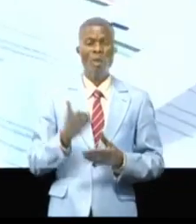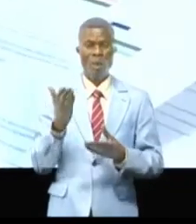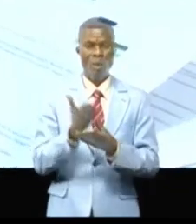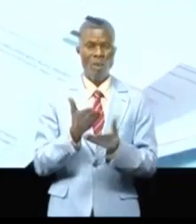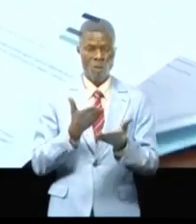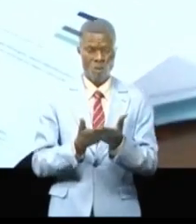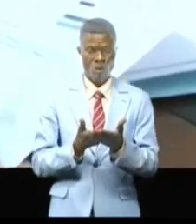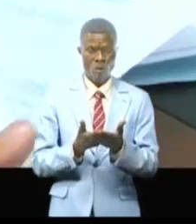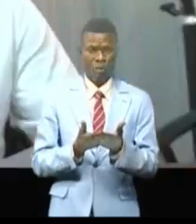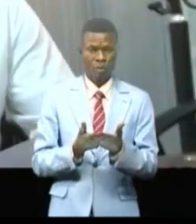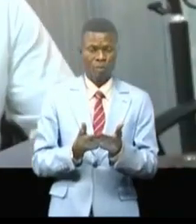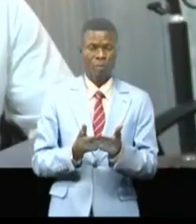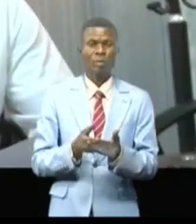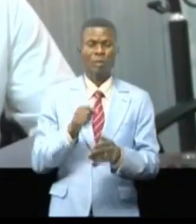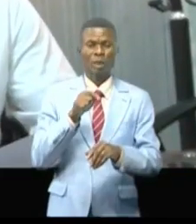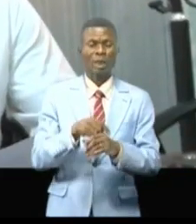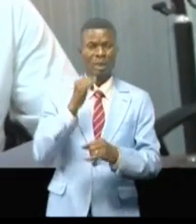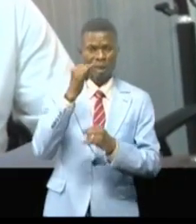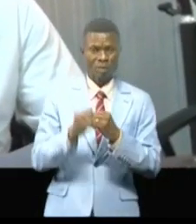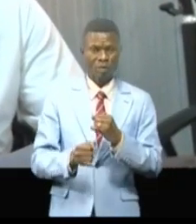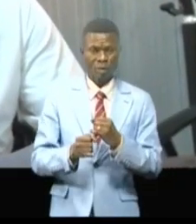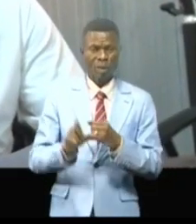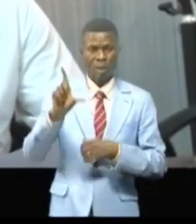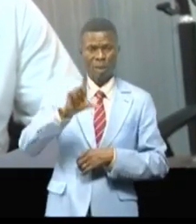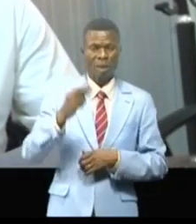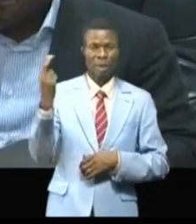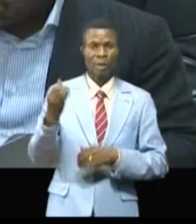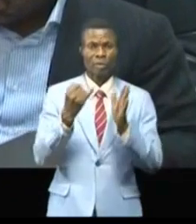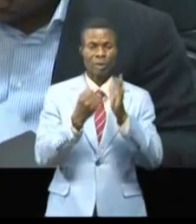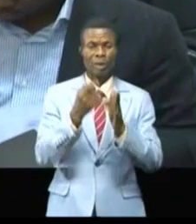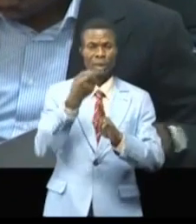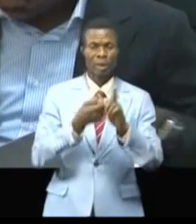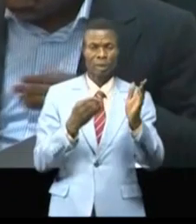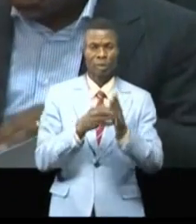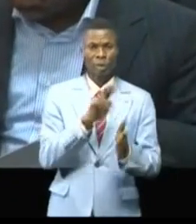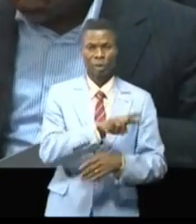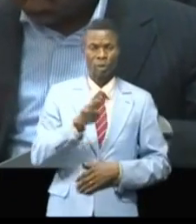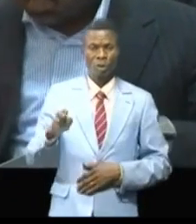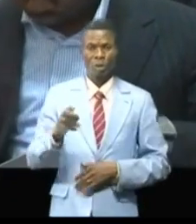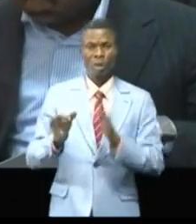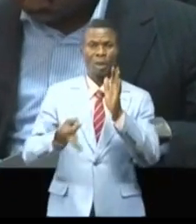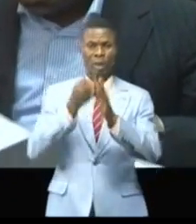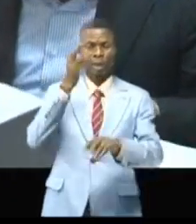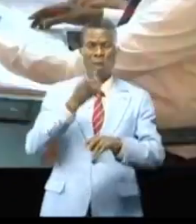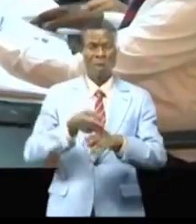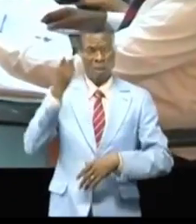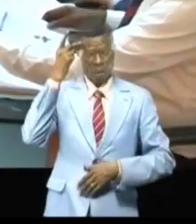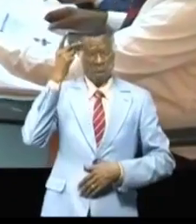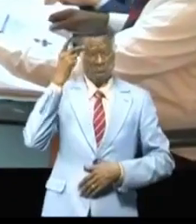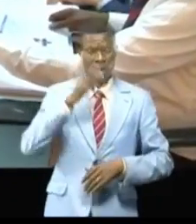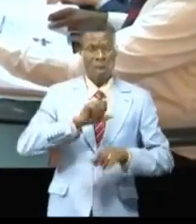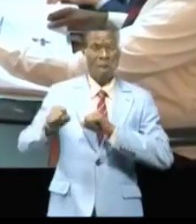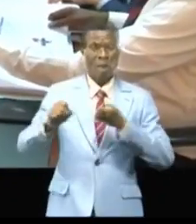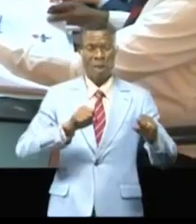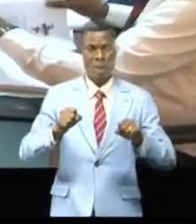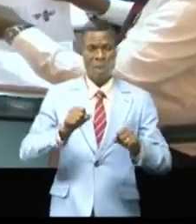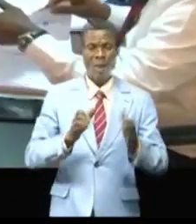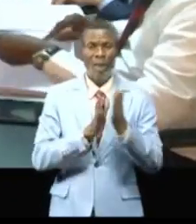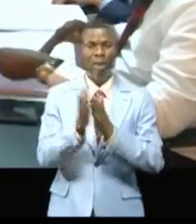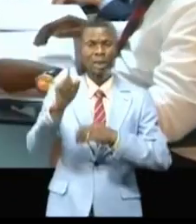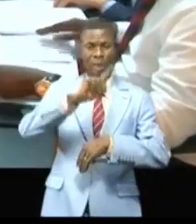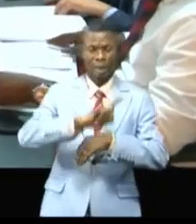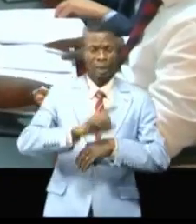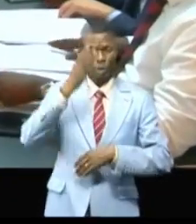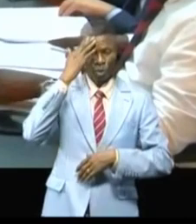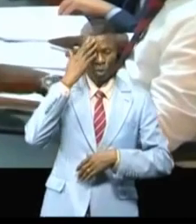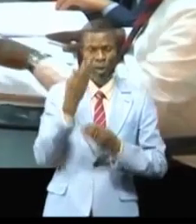sont arrivés dans le délai qui a été fixé pour le lundi 26 septembre 2022 à 13h30 à Kinshasa. Et leur examen prendra 15 jours pour